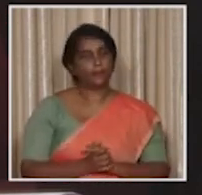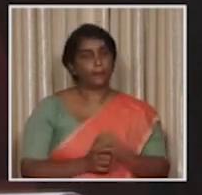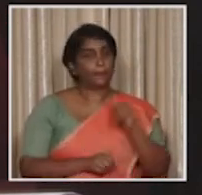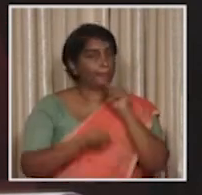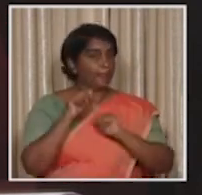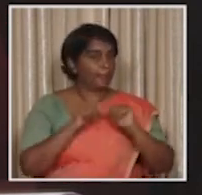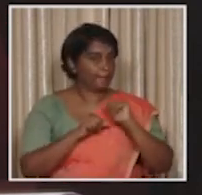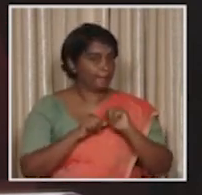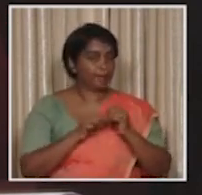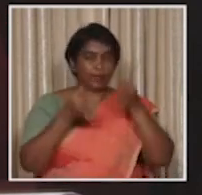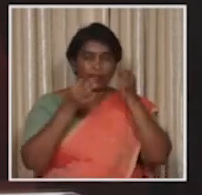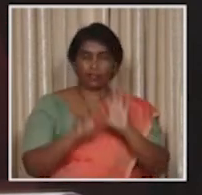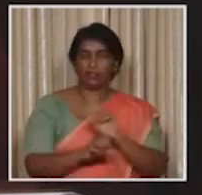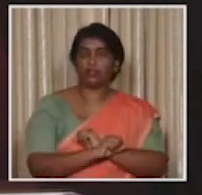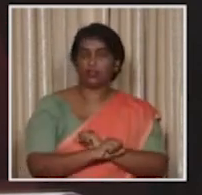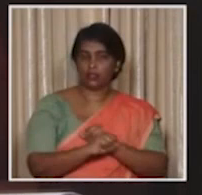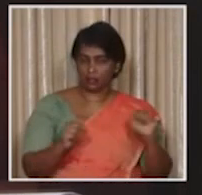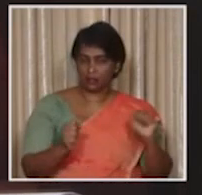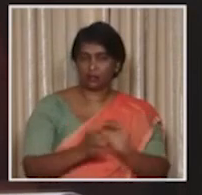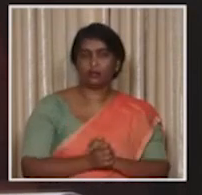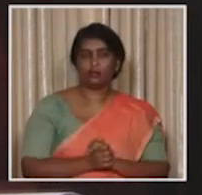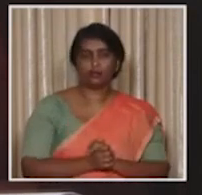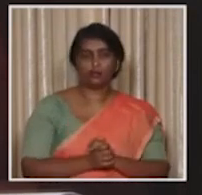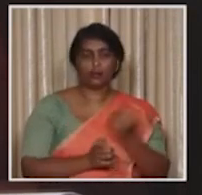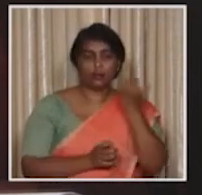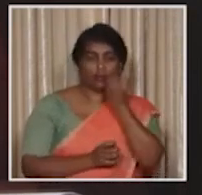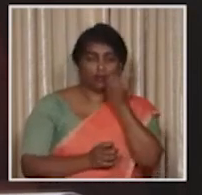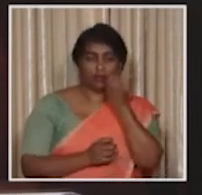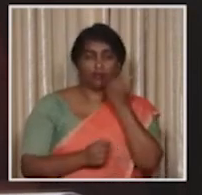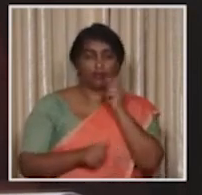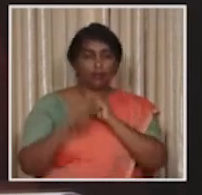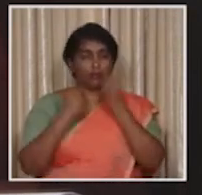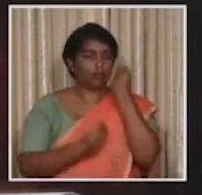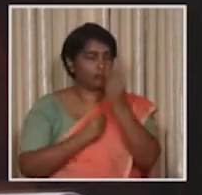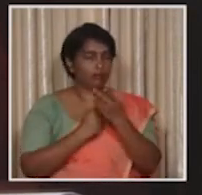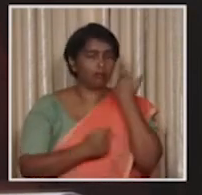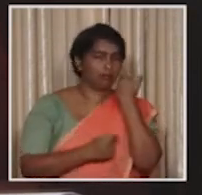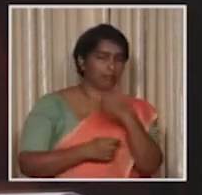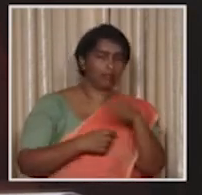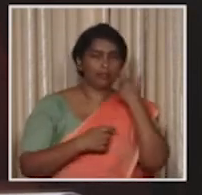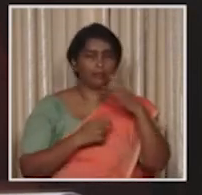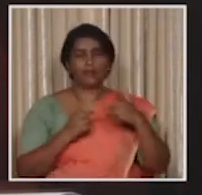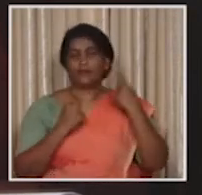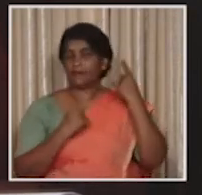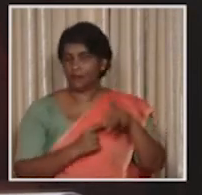ඖෂධ ප්‍රමිතියෙන් තොරවීම රෝගී සත්කාරක ගැටලු සහ නොසැලකිලිමත්කම